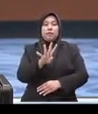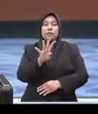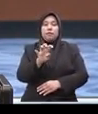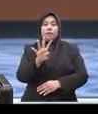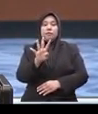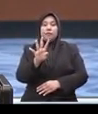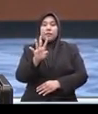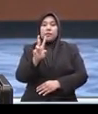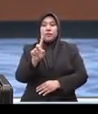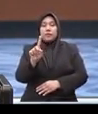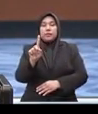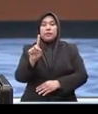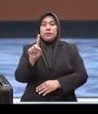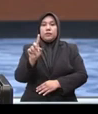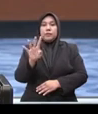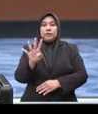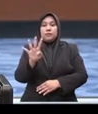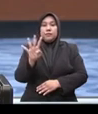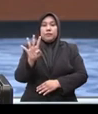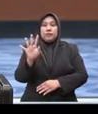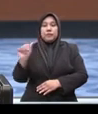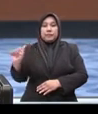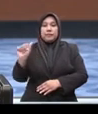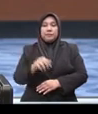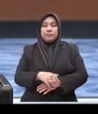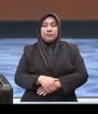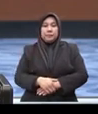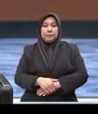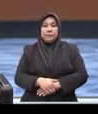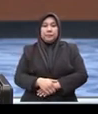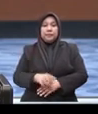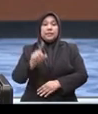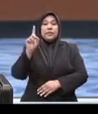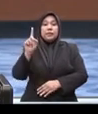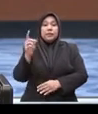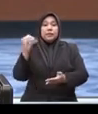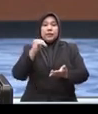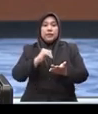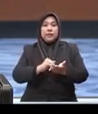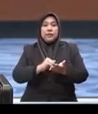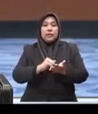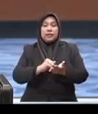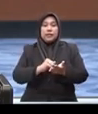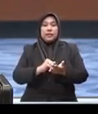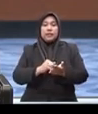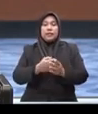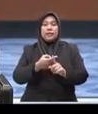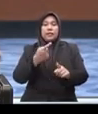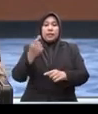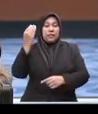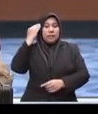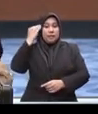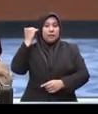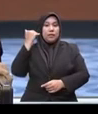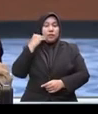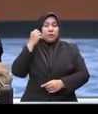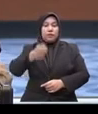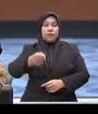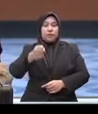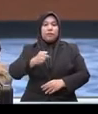eh 143 satu lagi manusia Ehsan namanya dilakukan negara di bawah satu pak lima